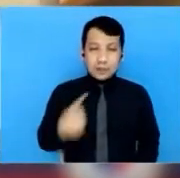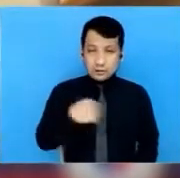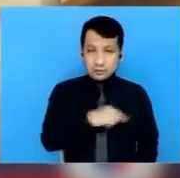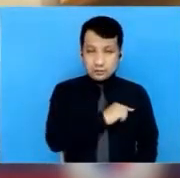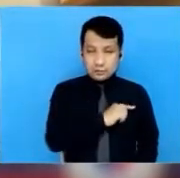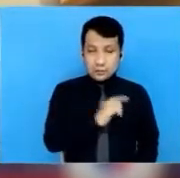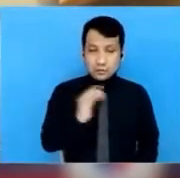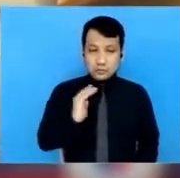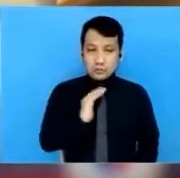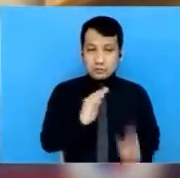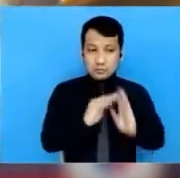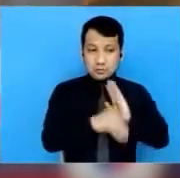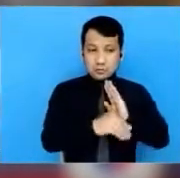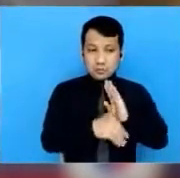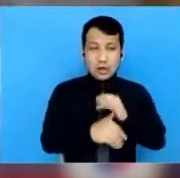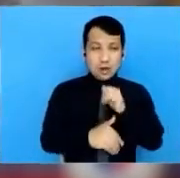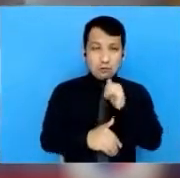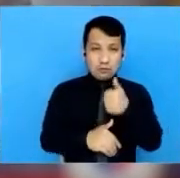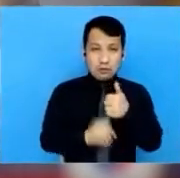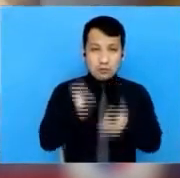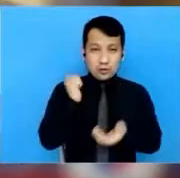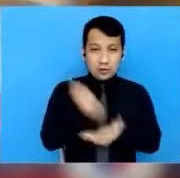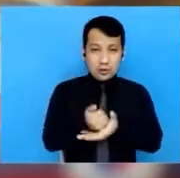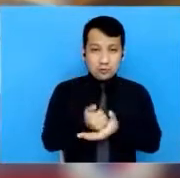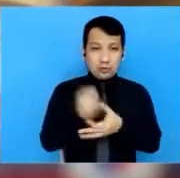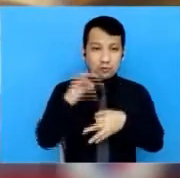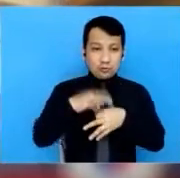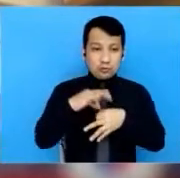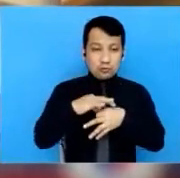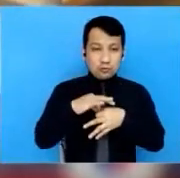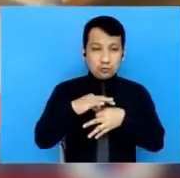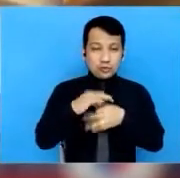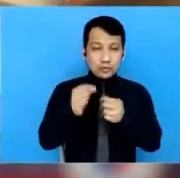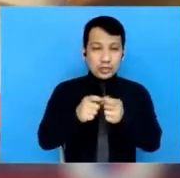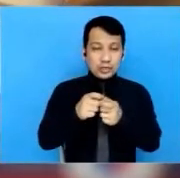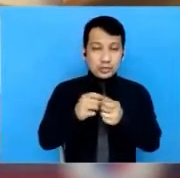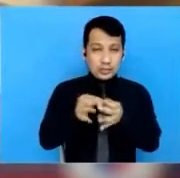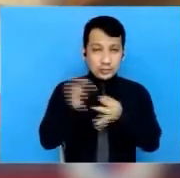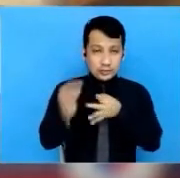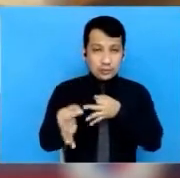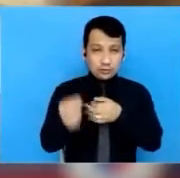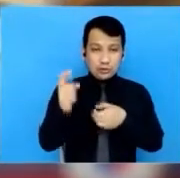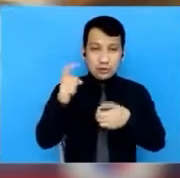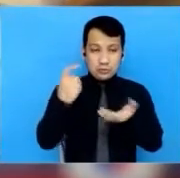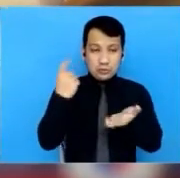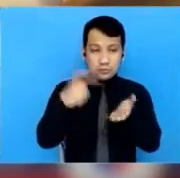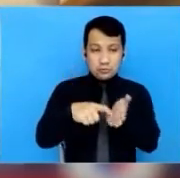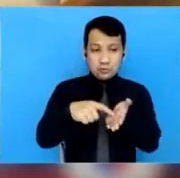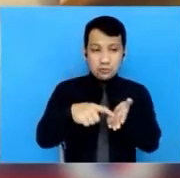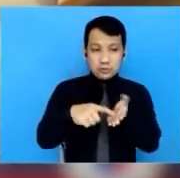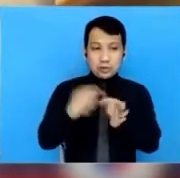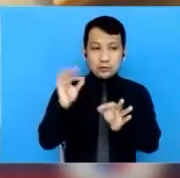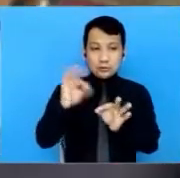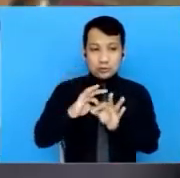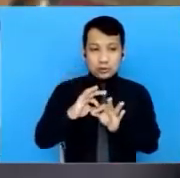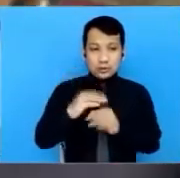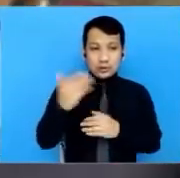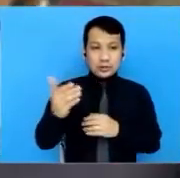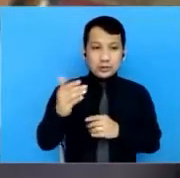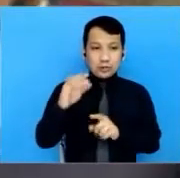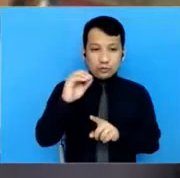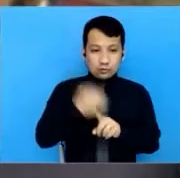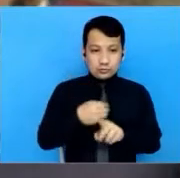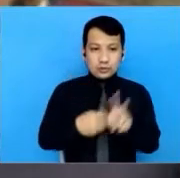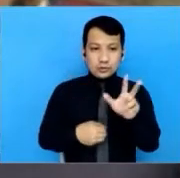be approving tomorrow the voters registration, the extension of the voters registration until October